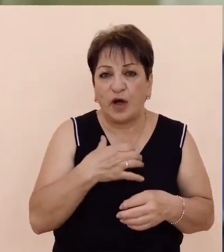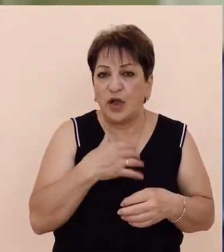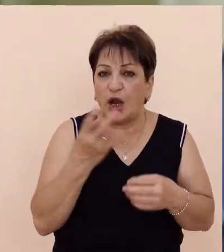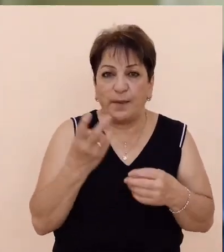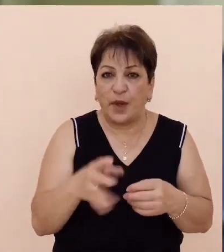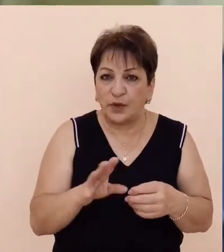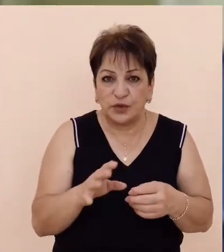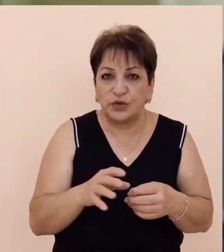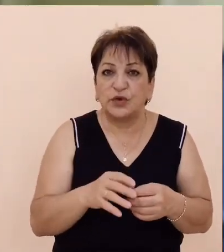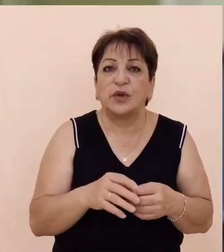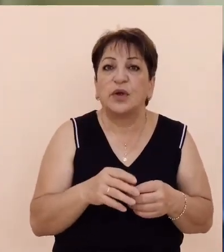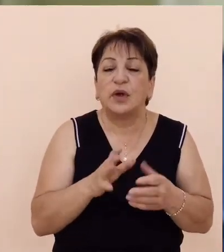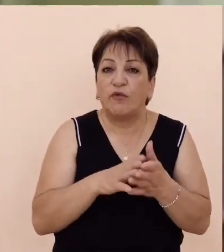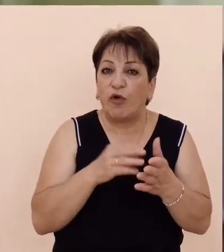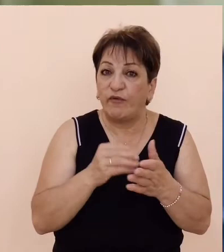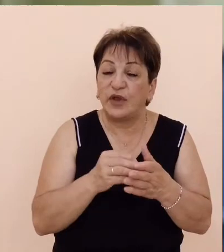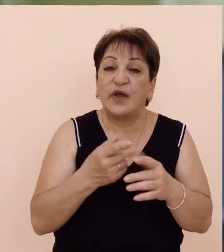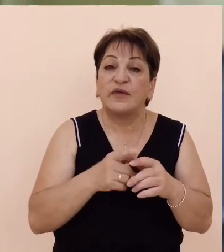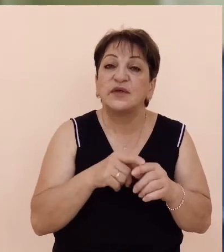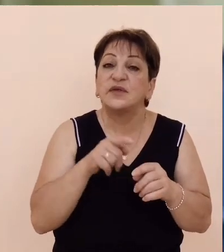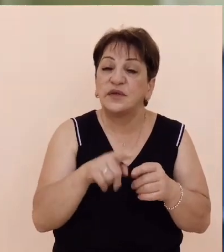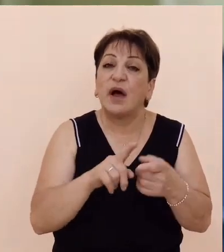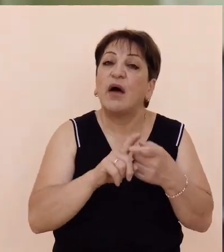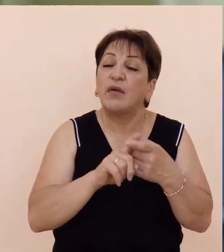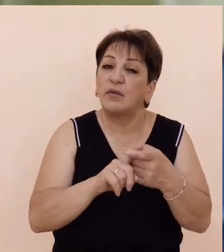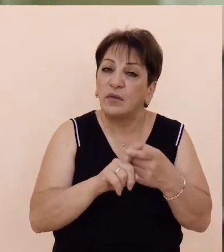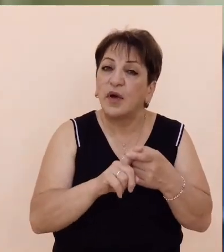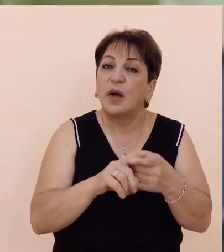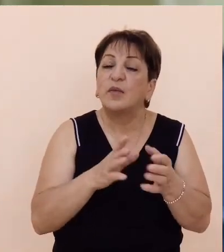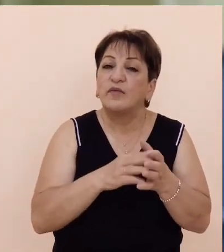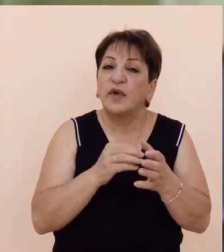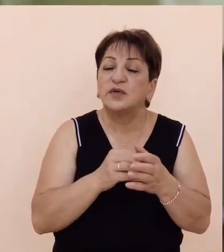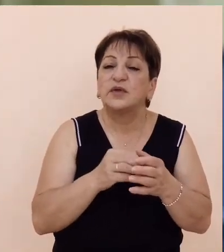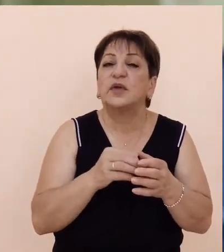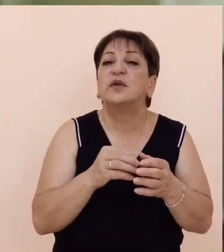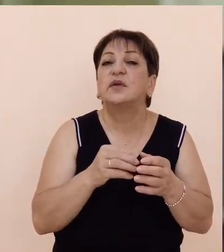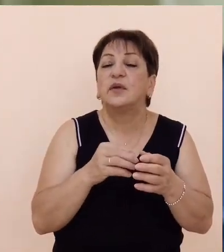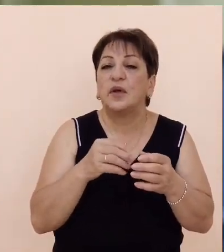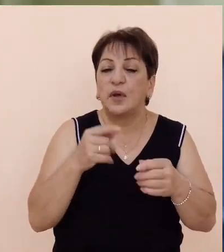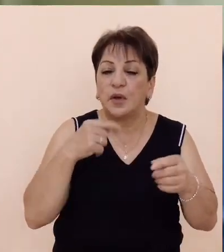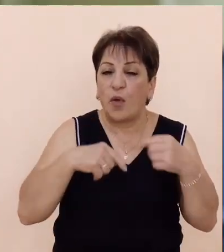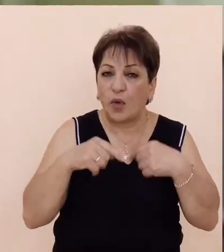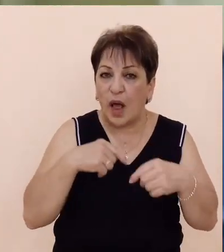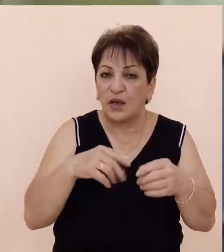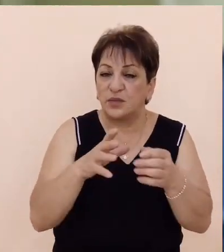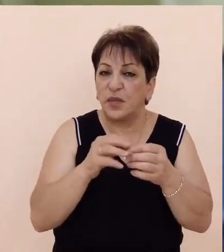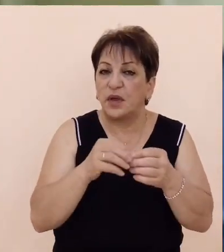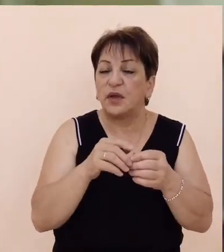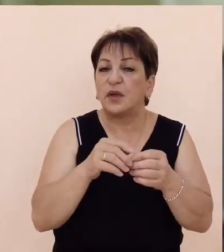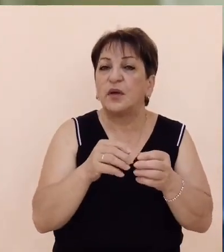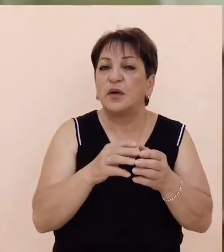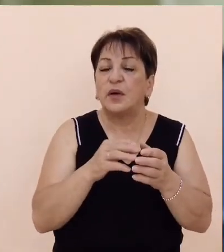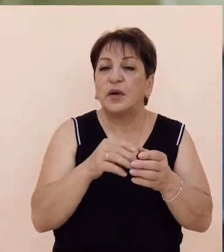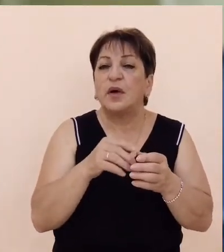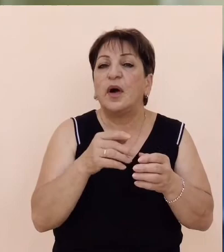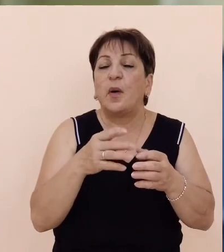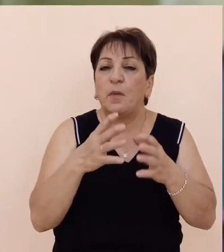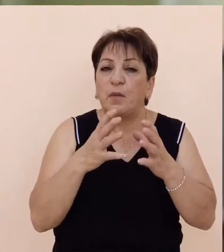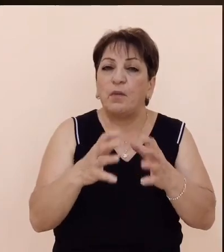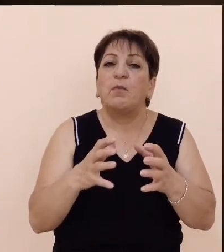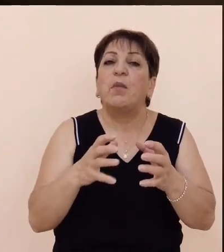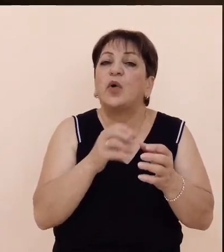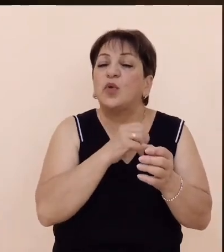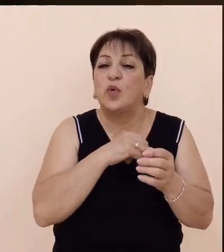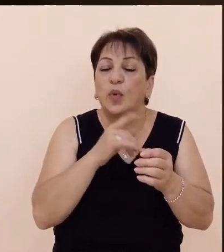այդ ժամանակահատվածում, քանի որ դրա այդ կծկանքները սովորաբար շատ կարճ են տևում և անցնում են։ Այս շաբաթականից սկսած պտուղը արդեն իսկ